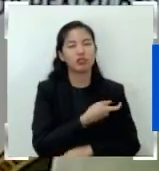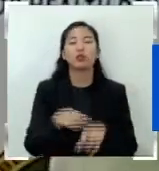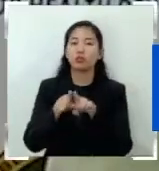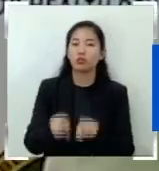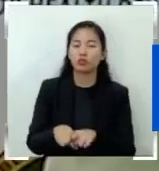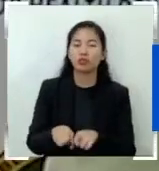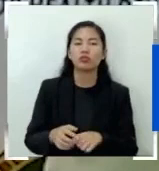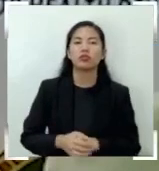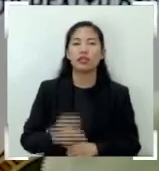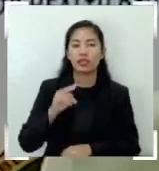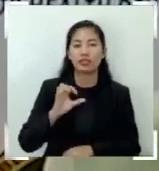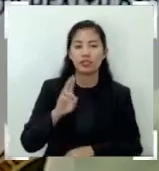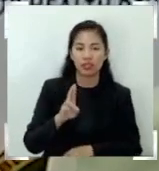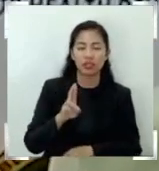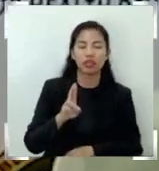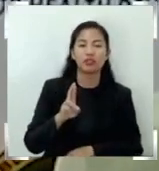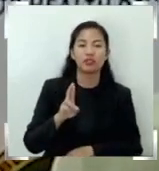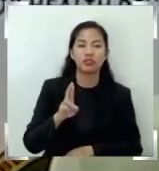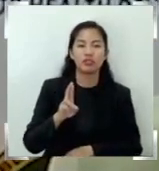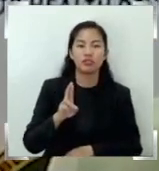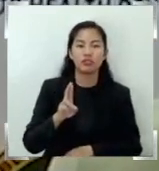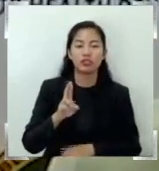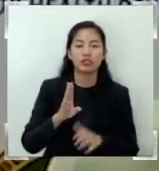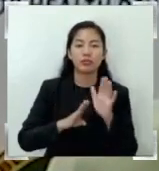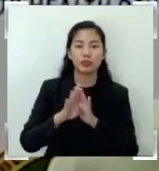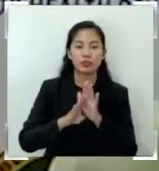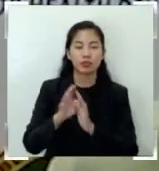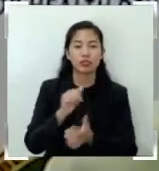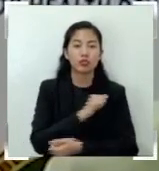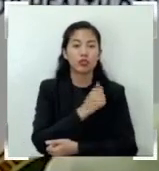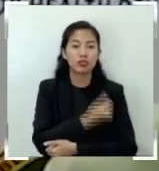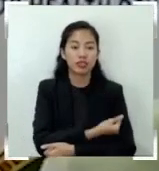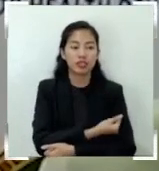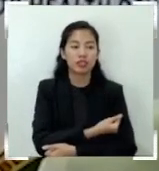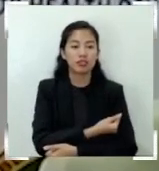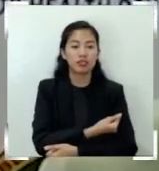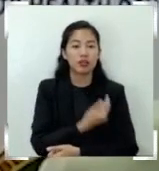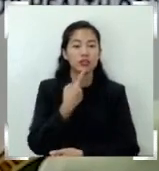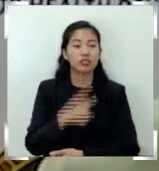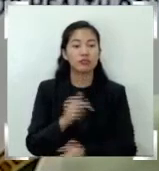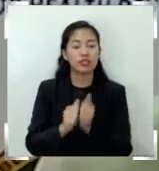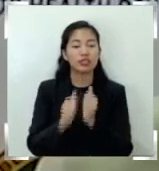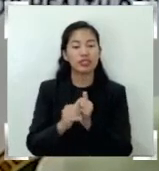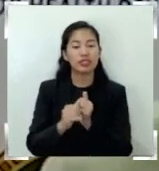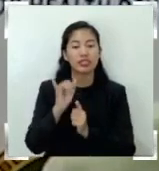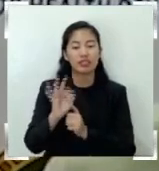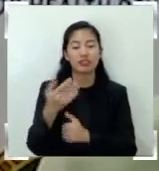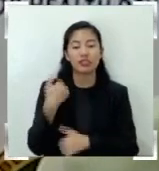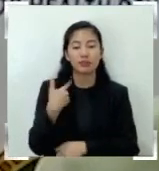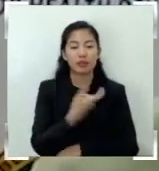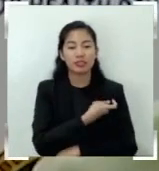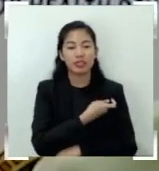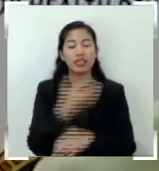Manila Development Authority Resolution na yung nilimit yung mobility ng mga unvaccinated. So